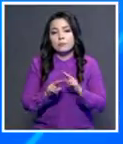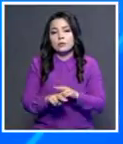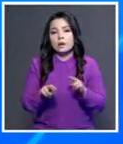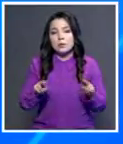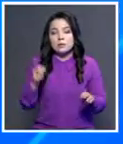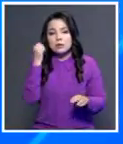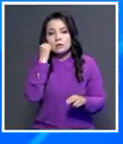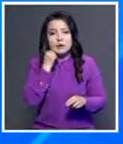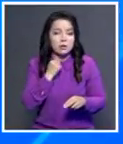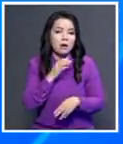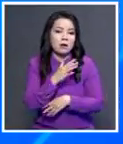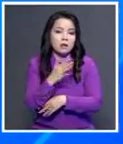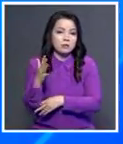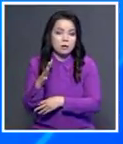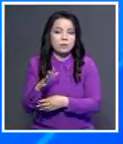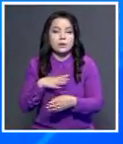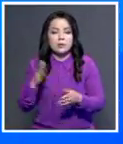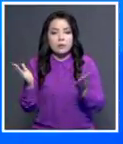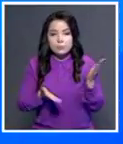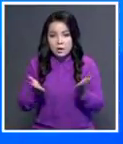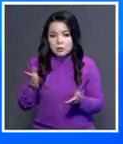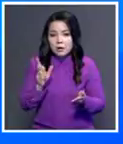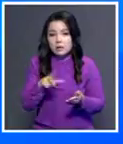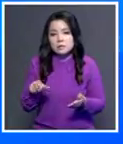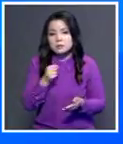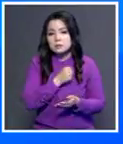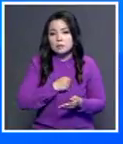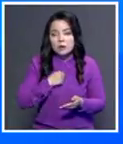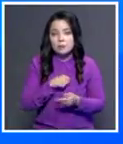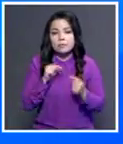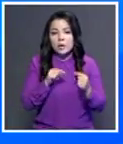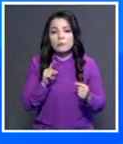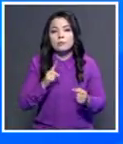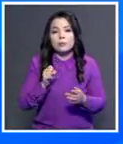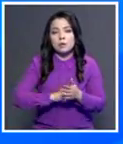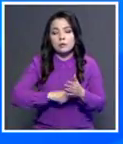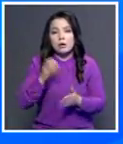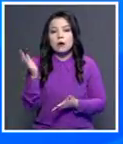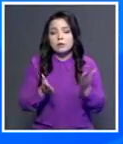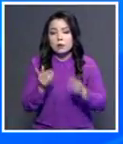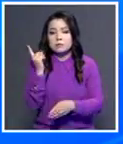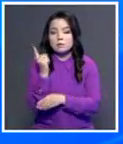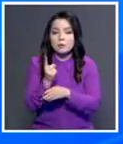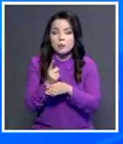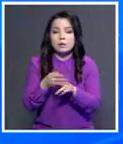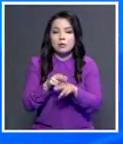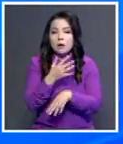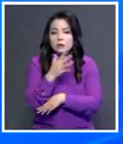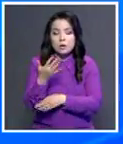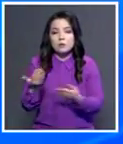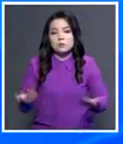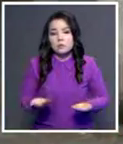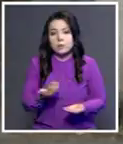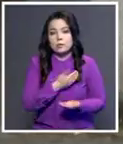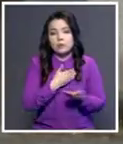Петропавлда ескі ағаштарды түбімен қопарып жатқандар көпшіліктің ашу ызасын тудырды. Ағашты кеспеңіздер, оның өмір сүргісі келеді